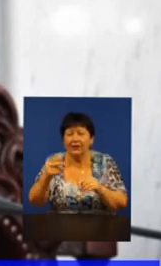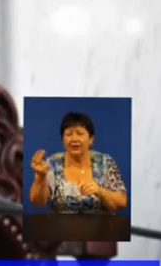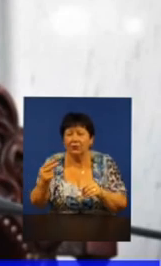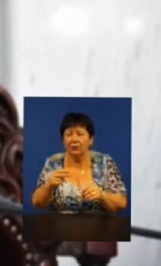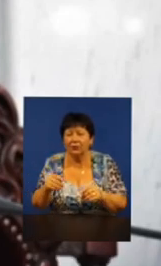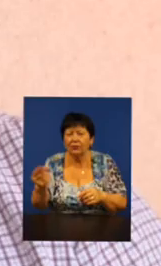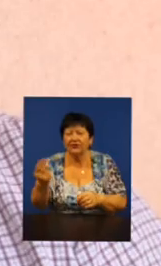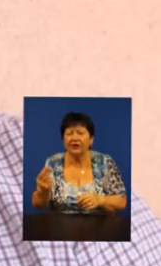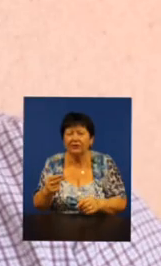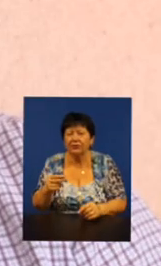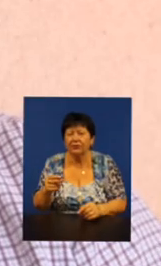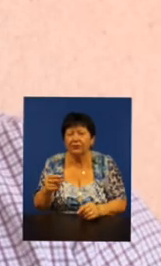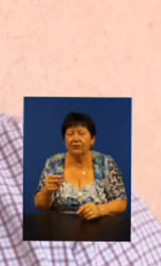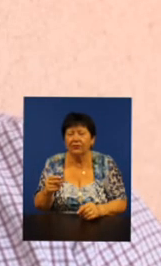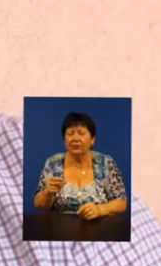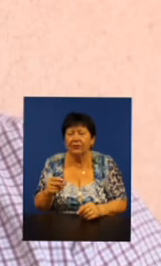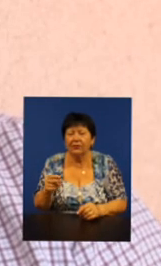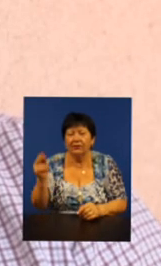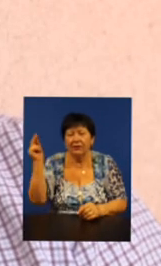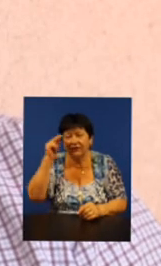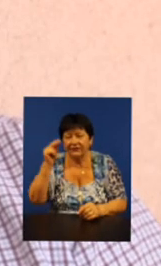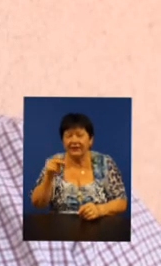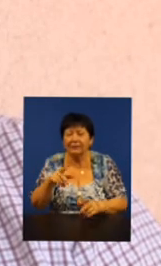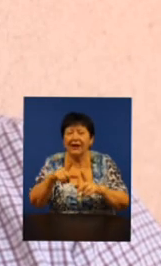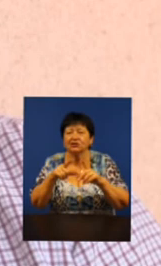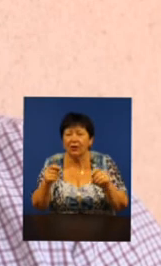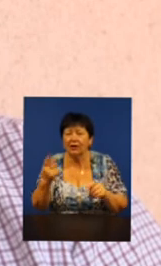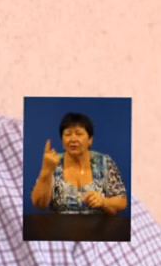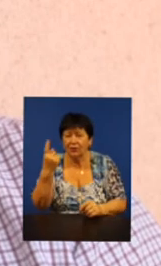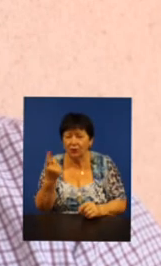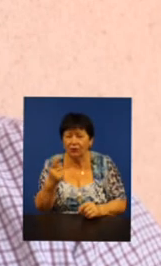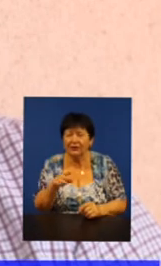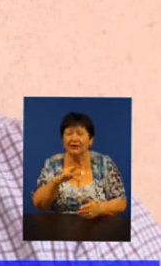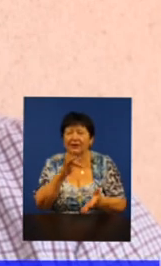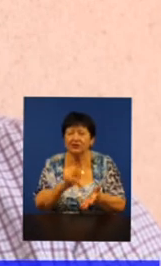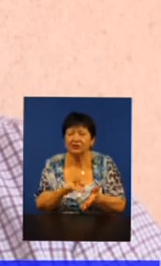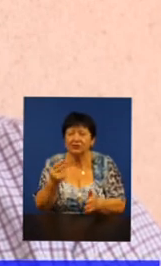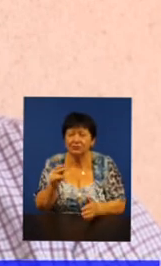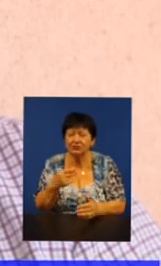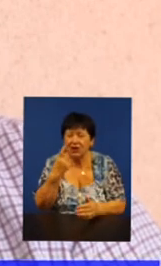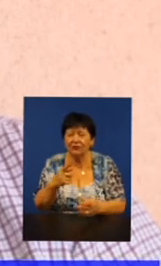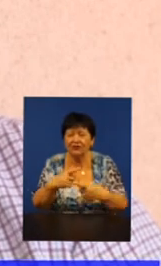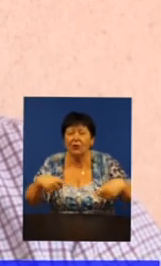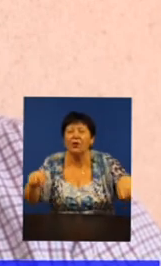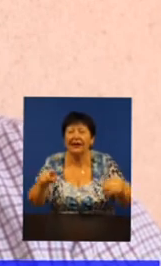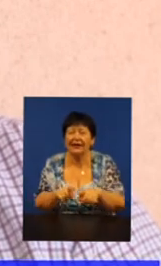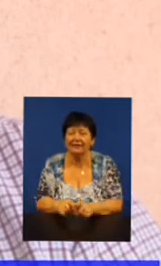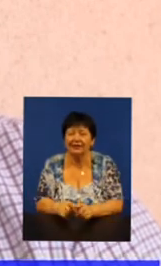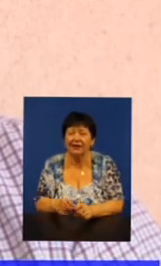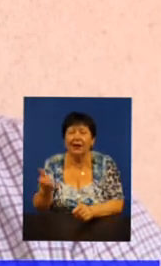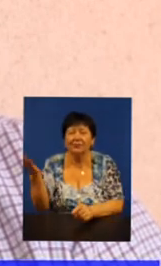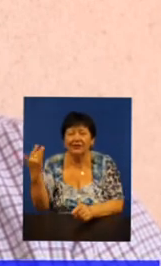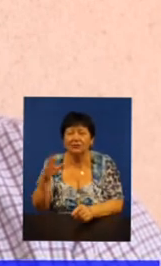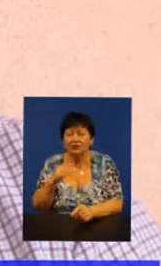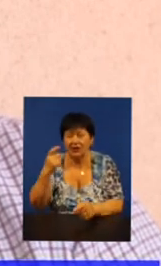Nicolae Dabija. Învățam la școala numărul 1 din orașul Cimișlia și a fost organizat atunci, a